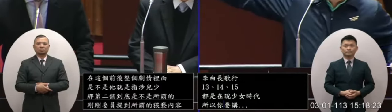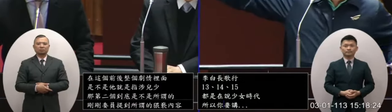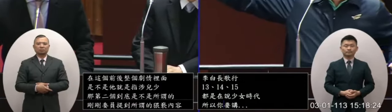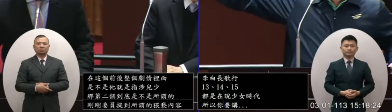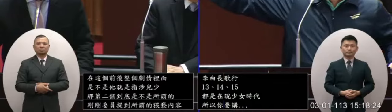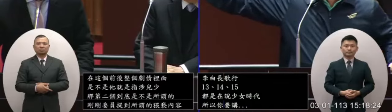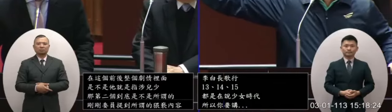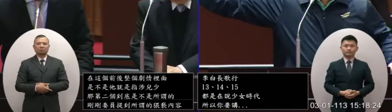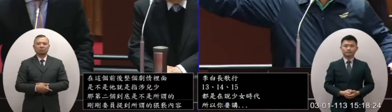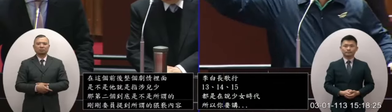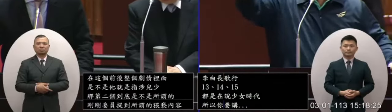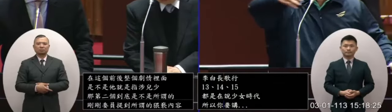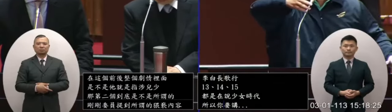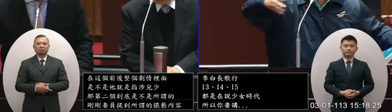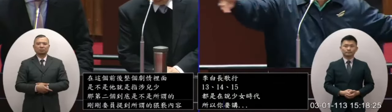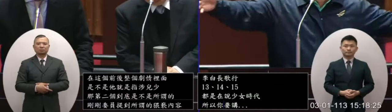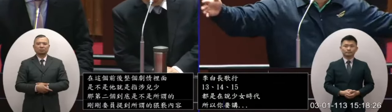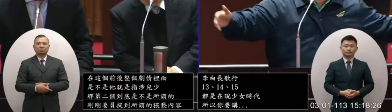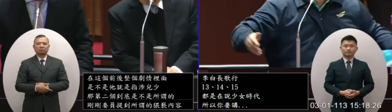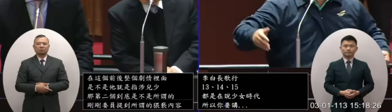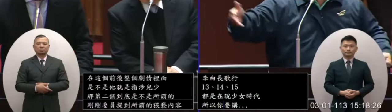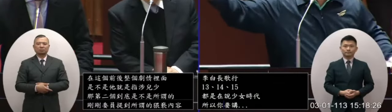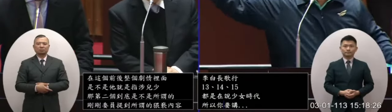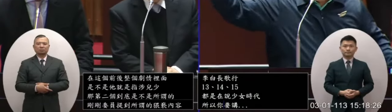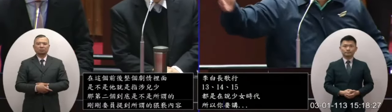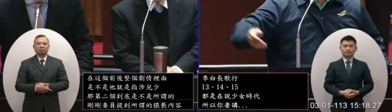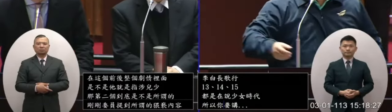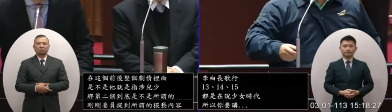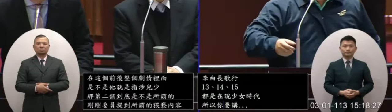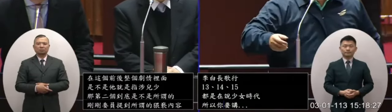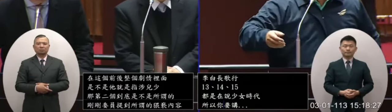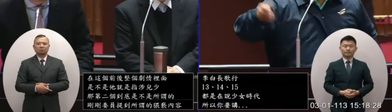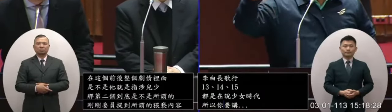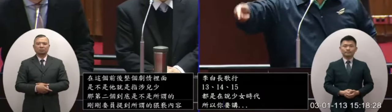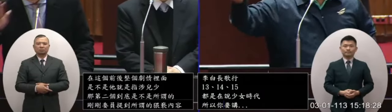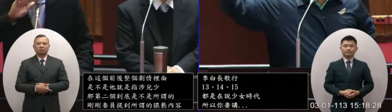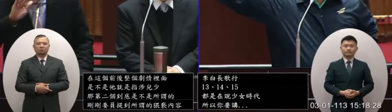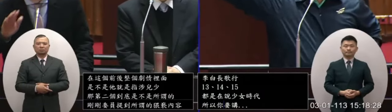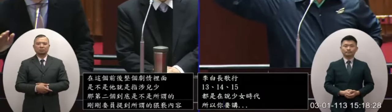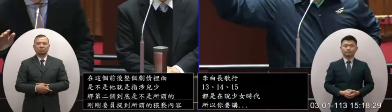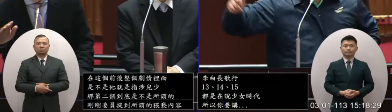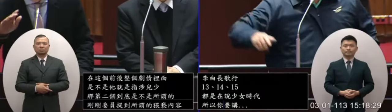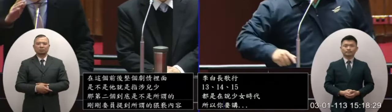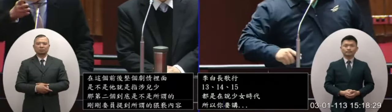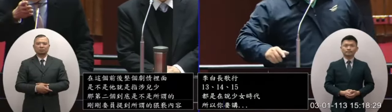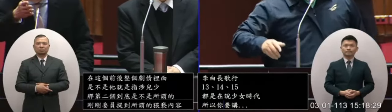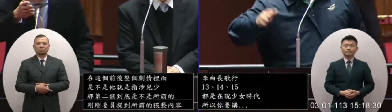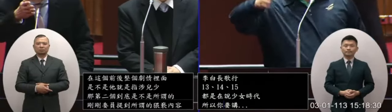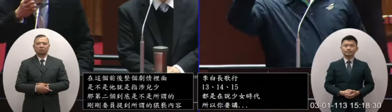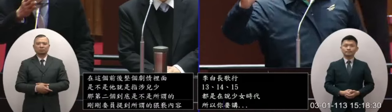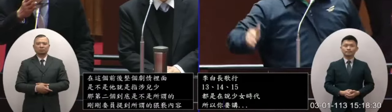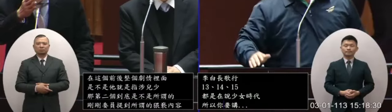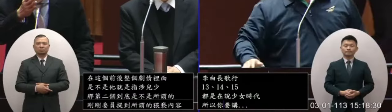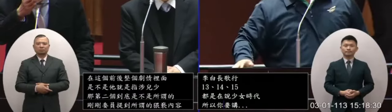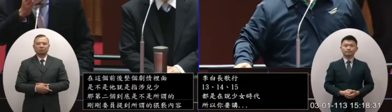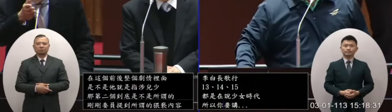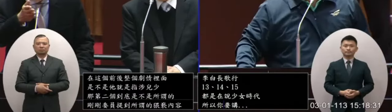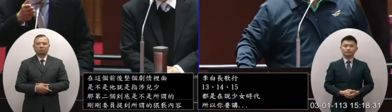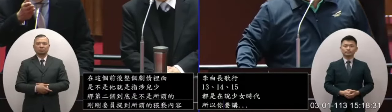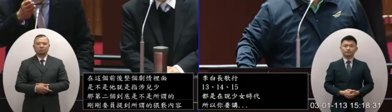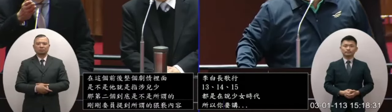我举了这个很多例子吧，这例子东西哈，市民老百姓看到就哀。啊，如果这些都是儿少的话，太可怕